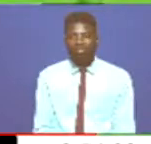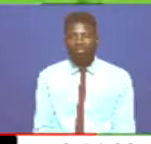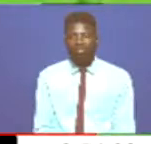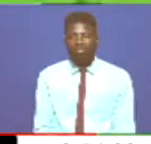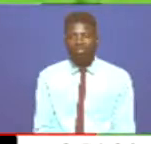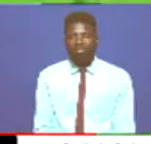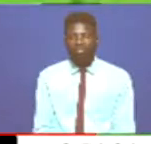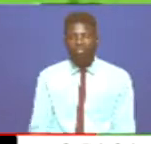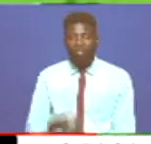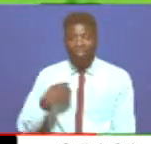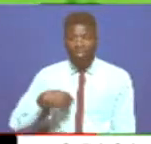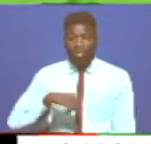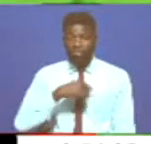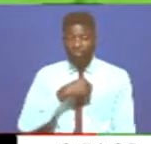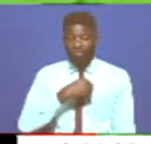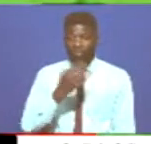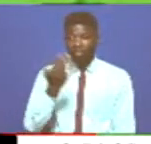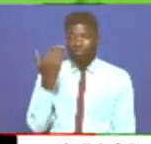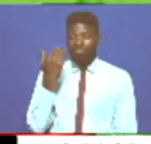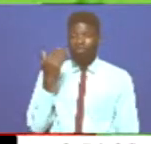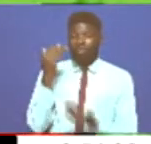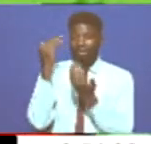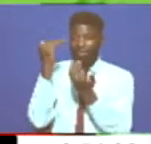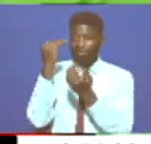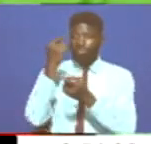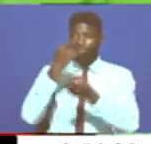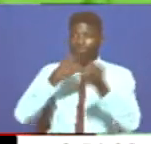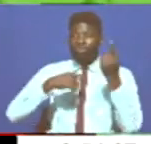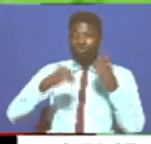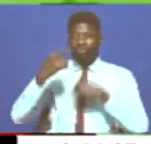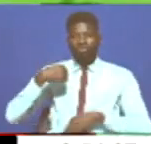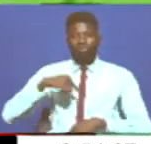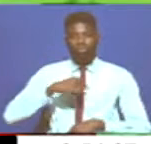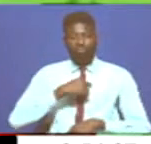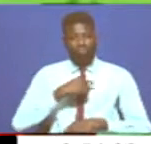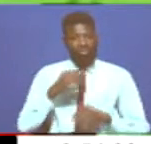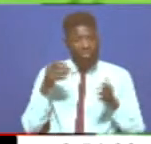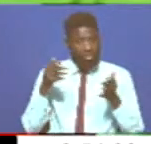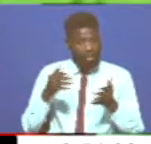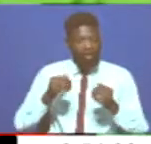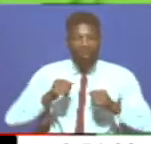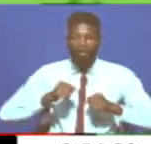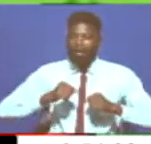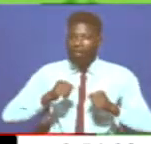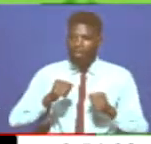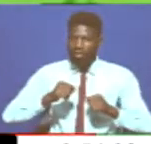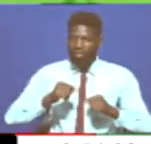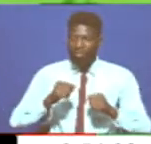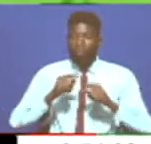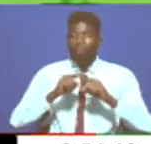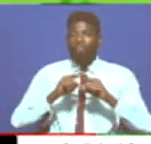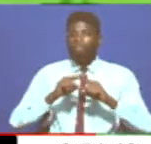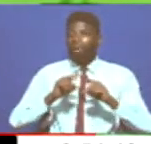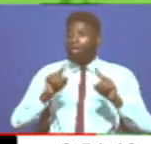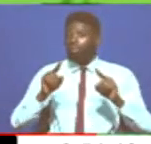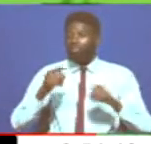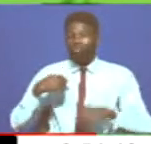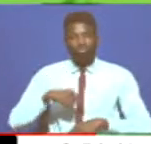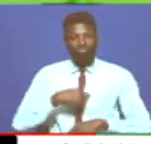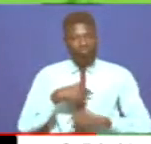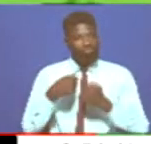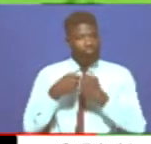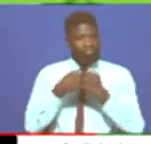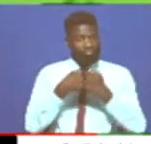Tulikuwa tunatarajia tupate ushindi, kwa hivyo tuko na furaha sana, lakini tumekuwa na changamoto sana